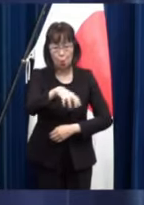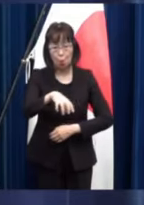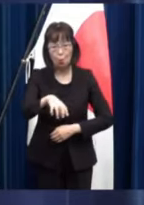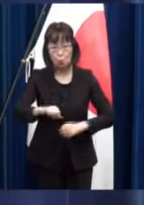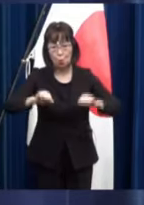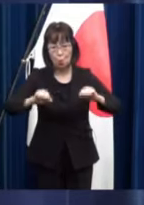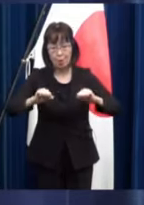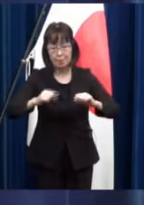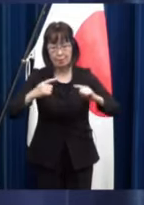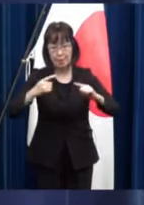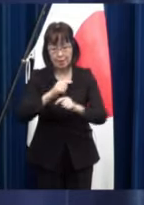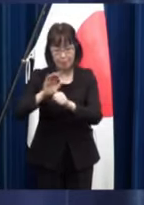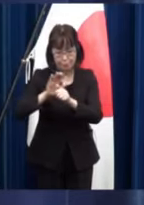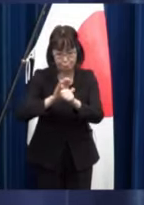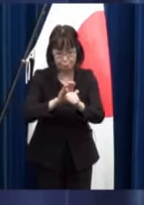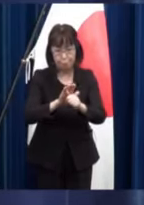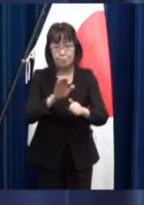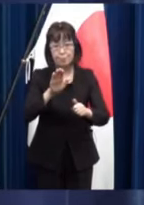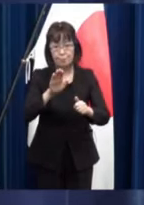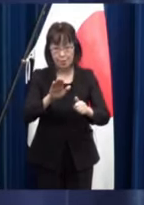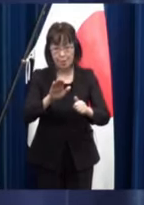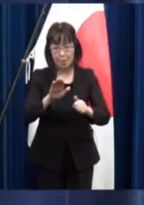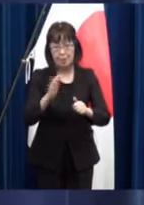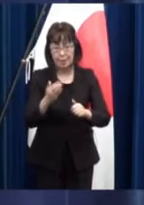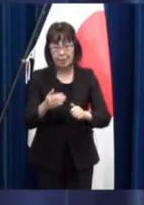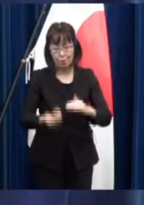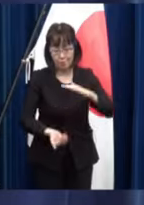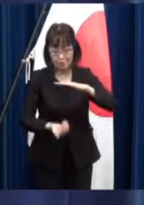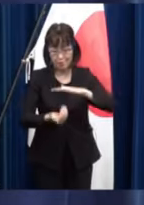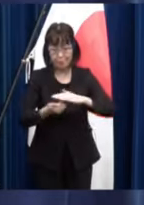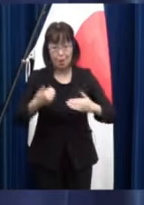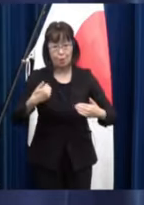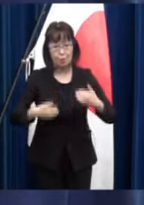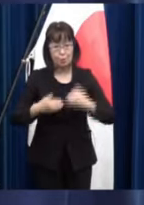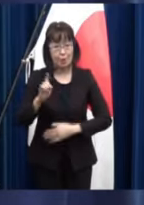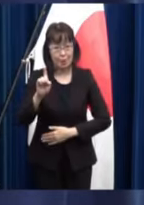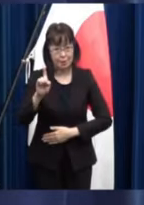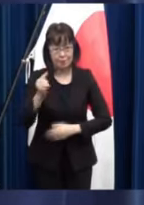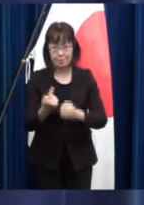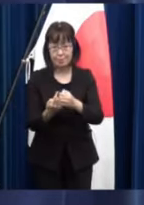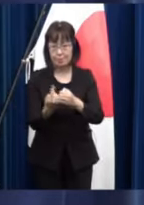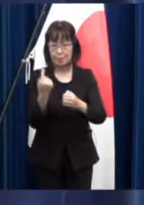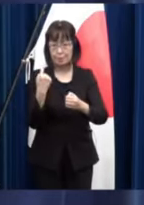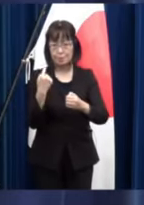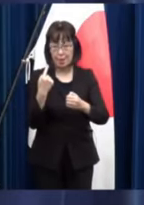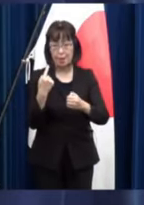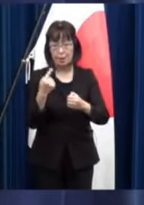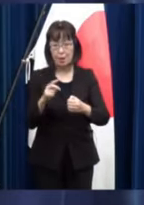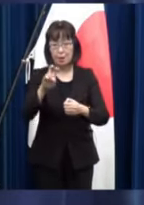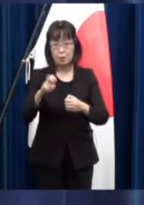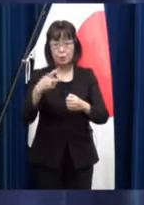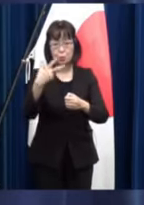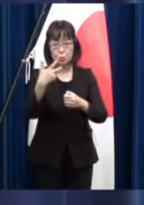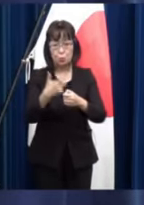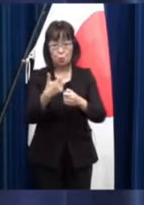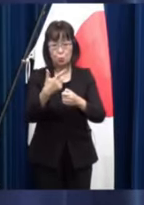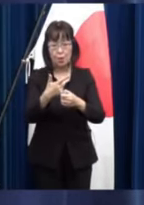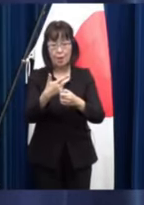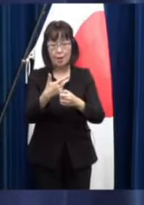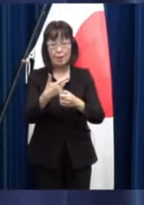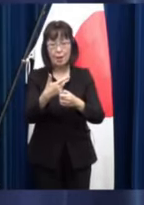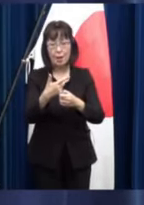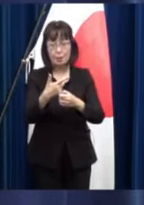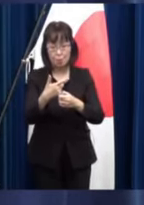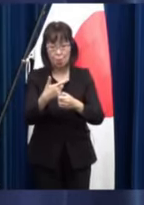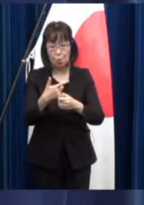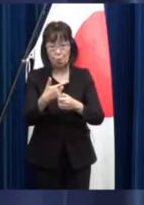んできましたけれども、何より嬉しかったのは、昨年、26年間も地方の地価って皆